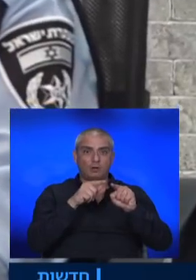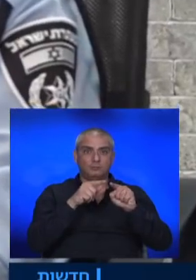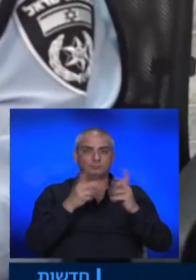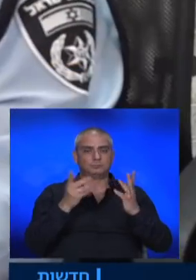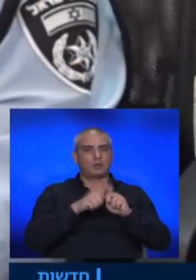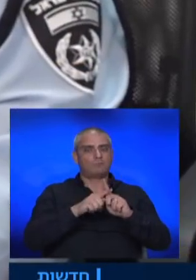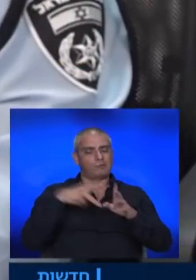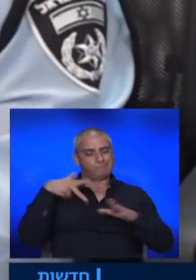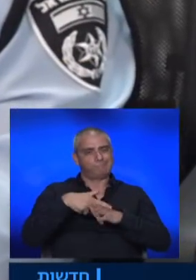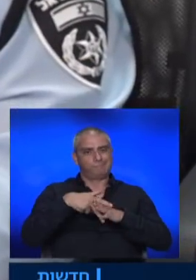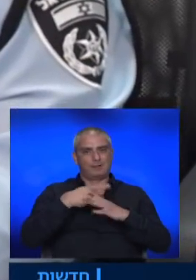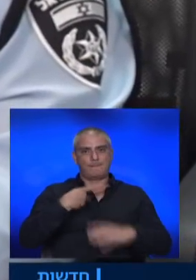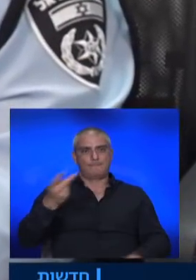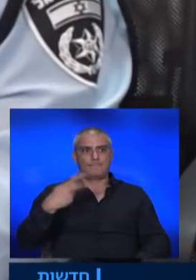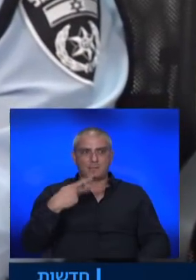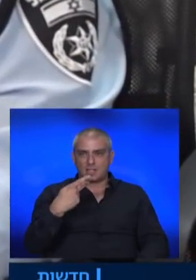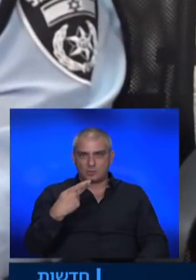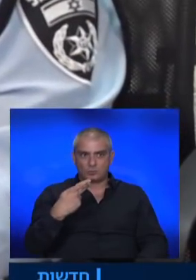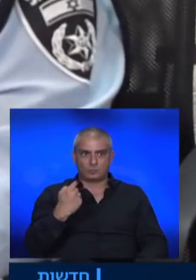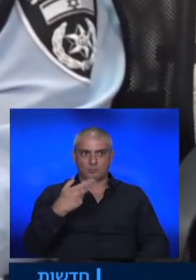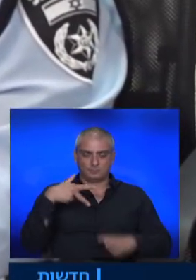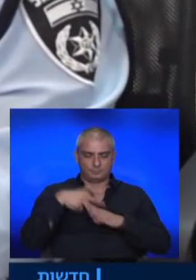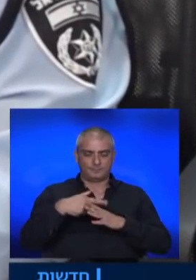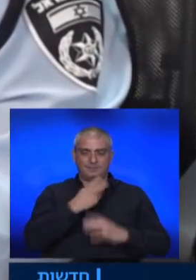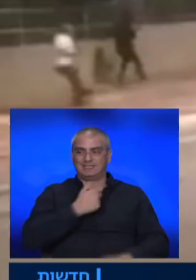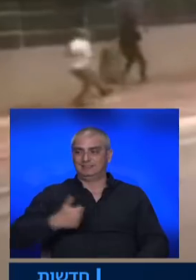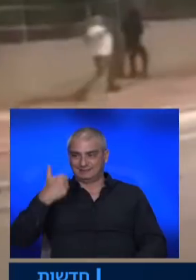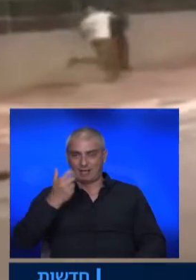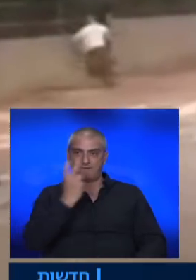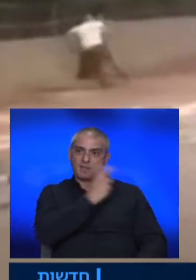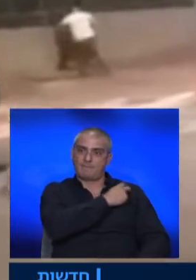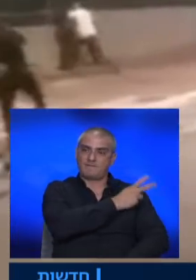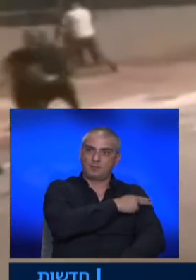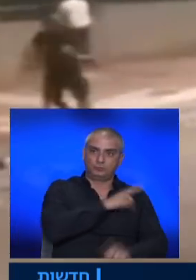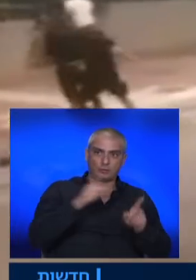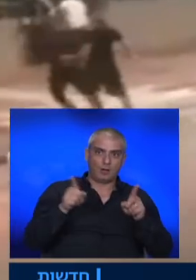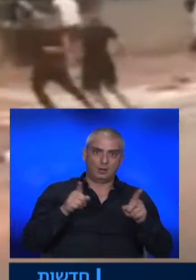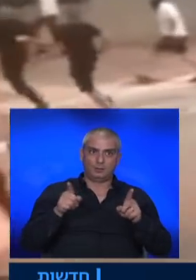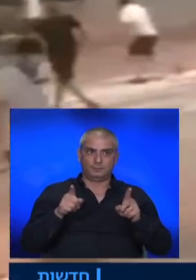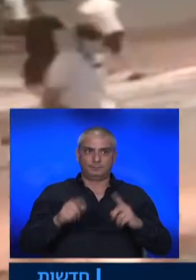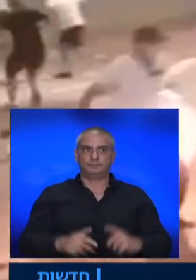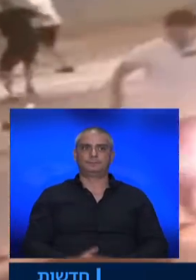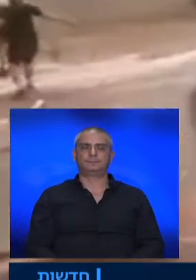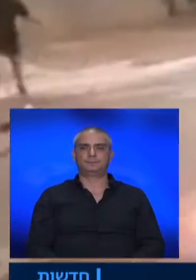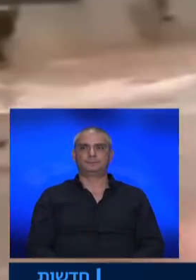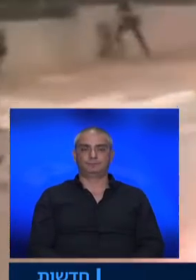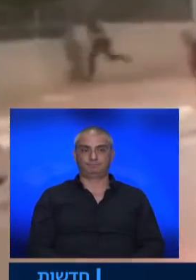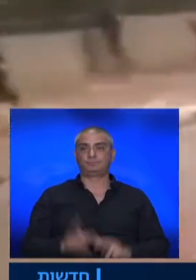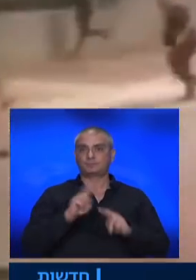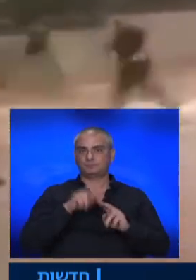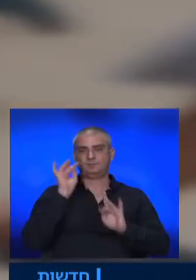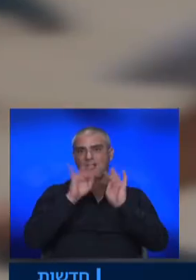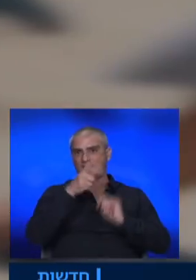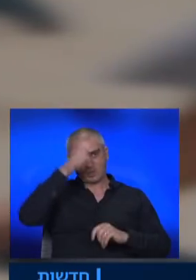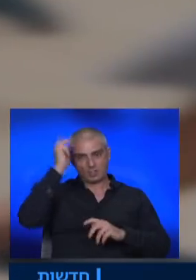בינינו. טריז בין השר למפכ"ל. אחר כך תקף אוחנה את המשטרה שעצרה